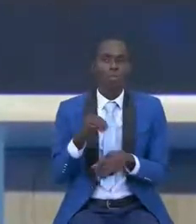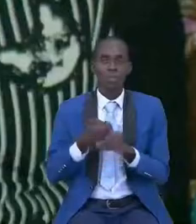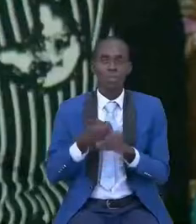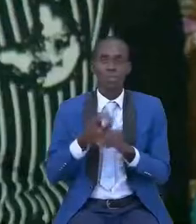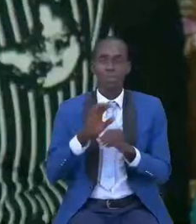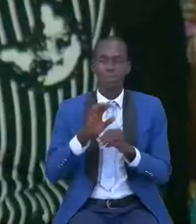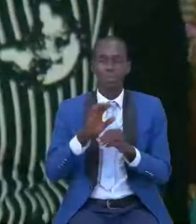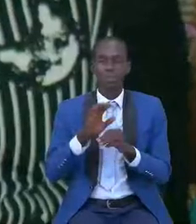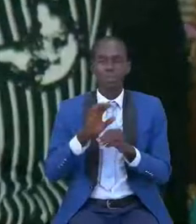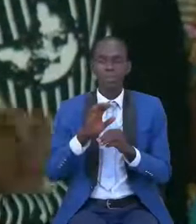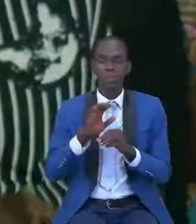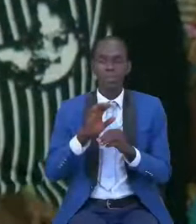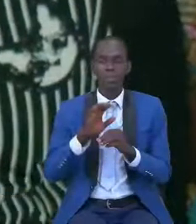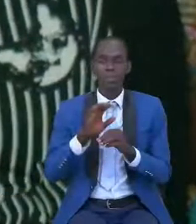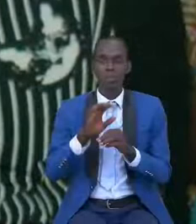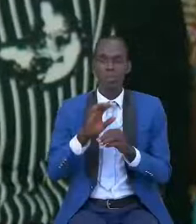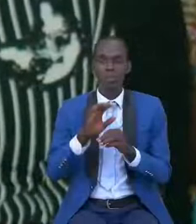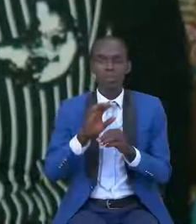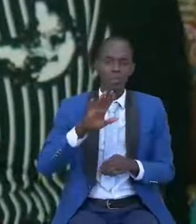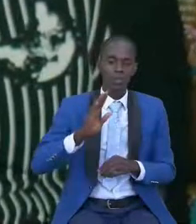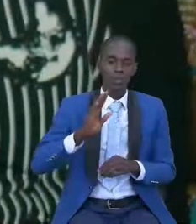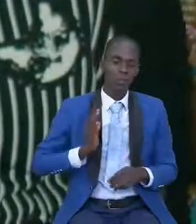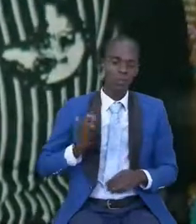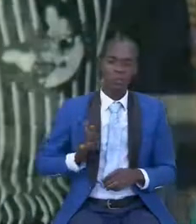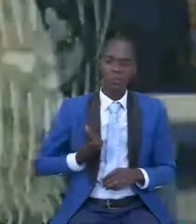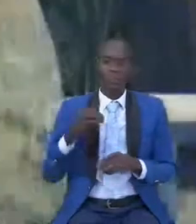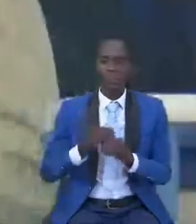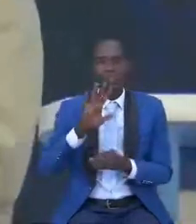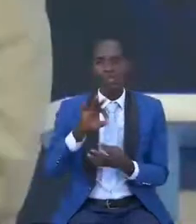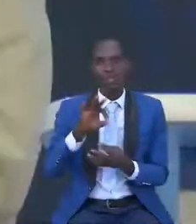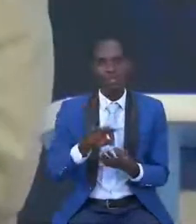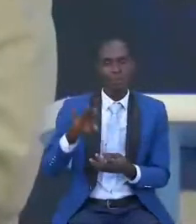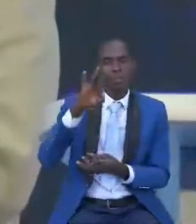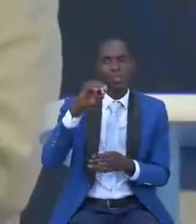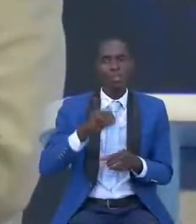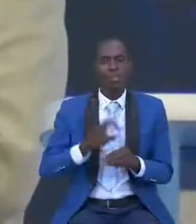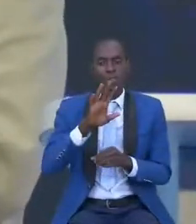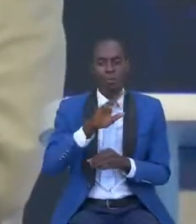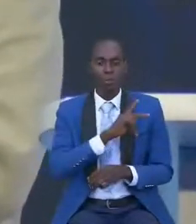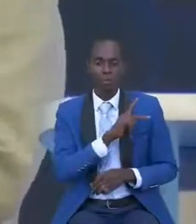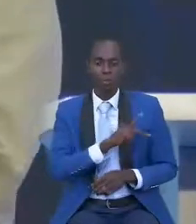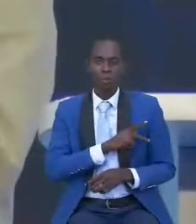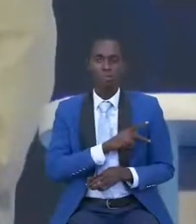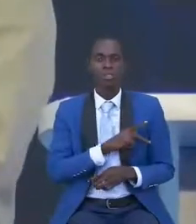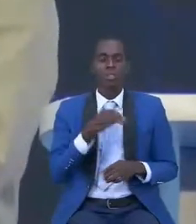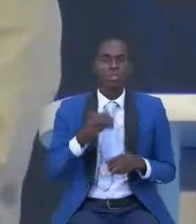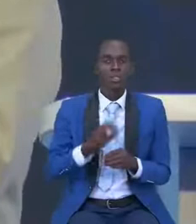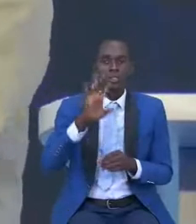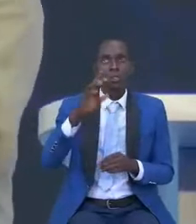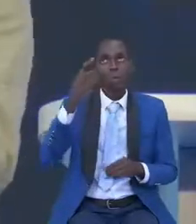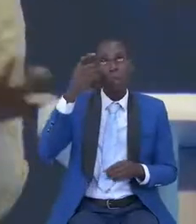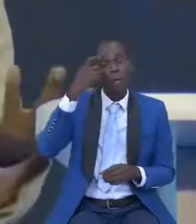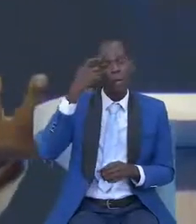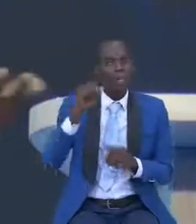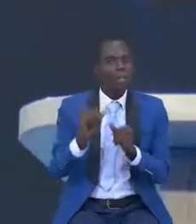ses œuvres. Il agira dans ta vie ce soir, dans ton âme, dans ton esprit, dans